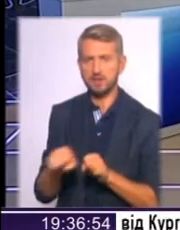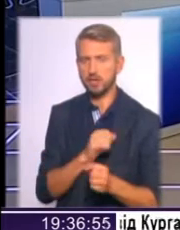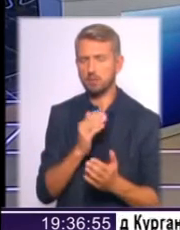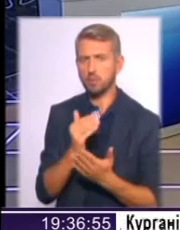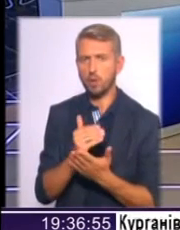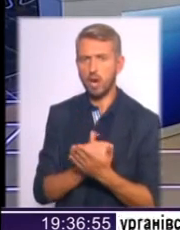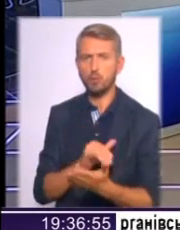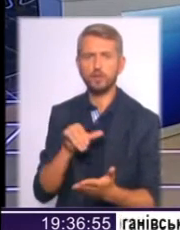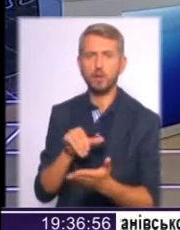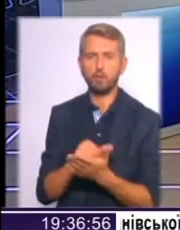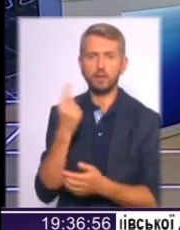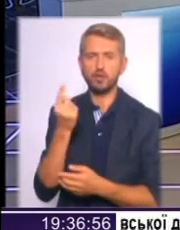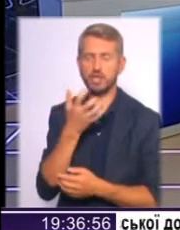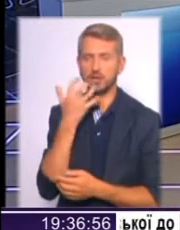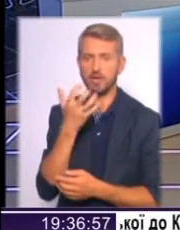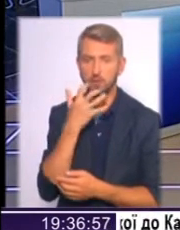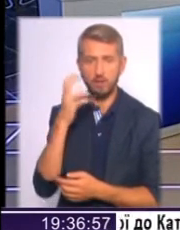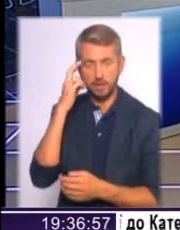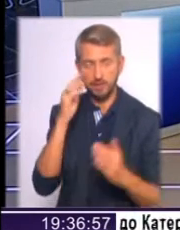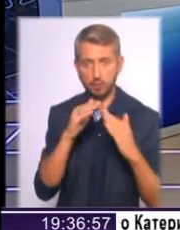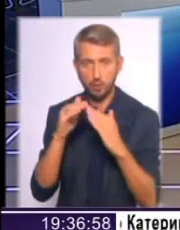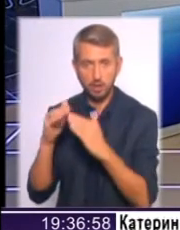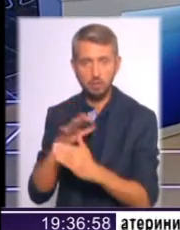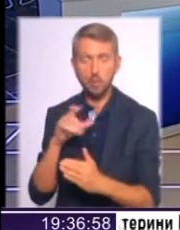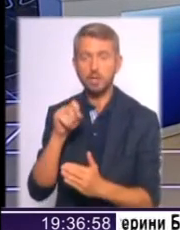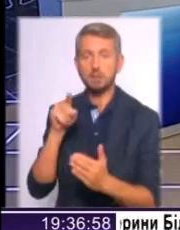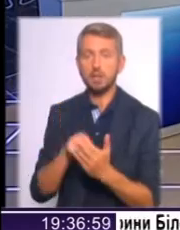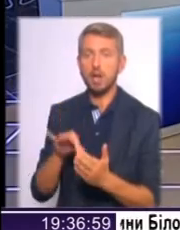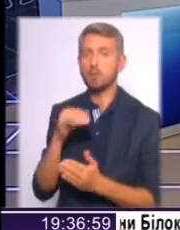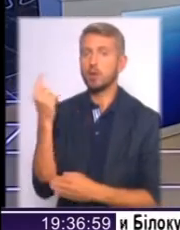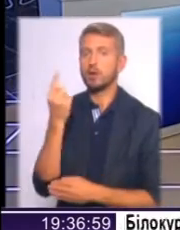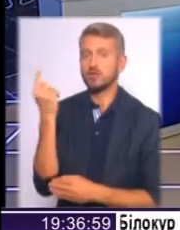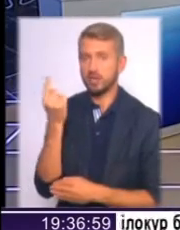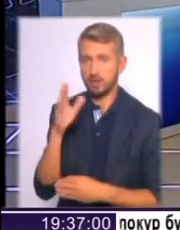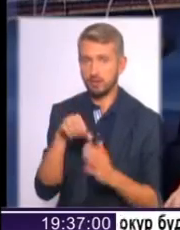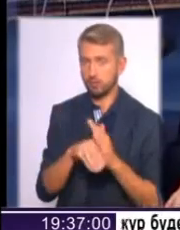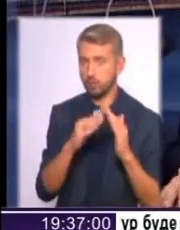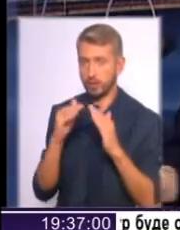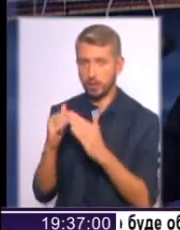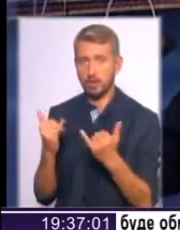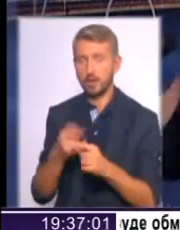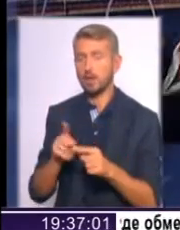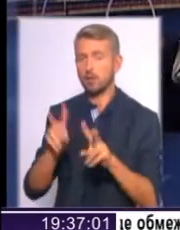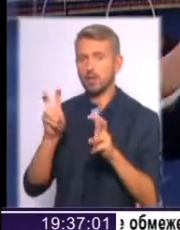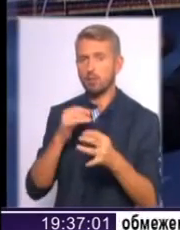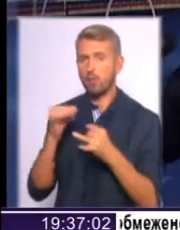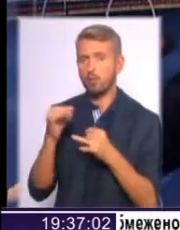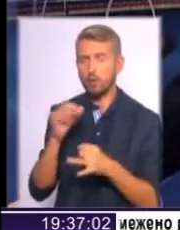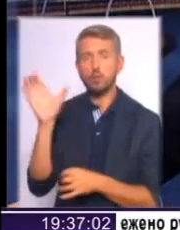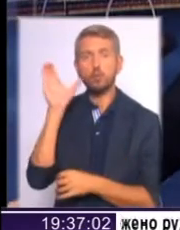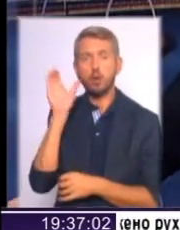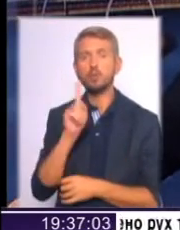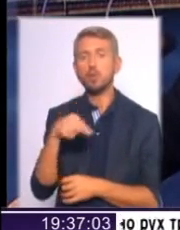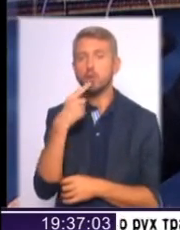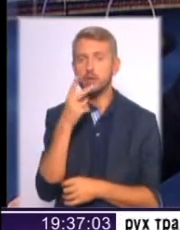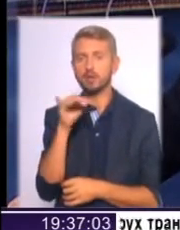встановлення лічильників тепла у столичних будинках. Власне, було запитання про лічильники у будинках. Зараз ми на цю тему поговоримо, послухаємо мера і далі